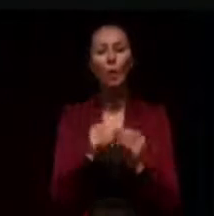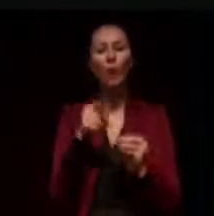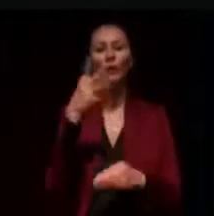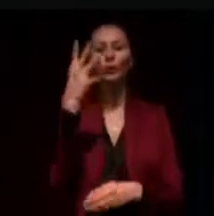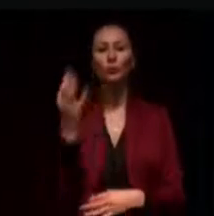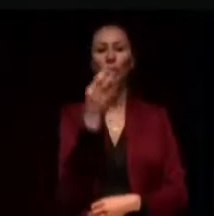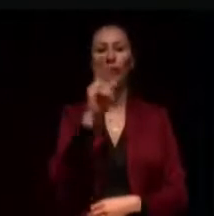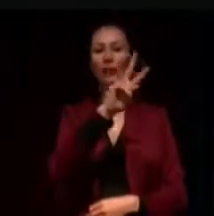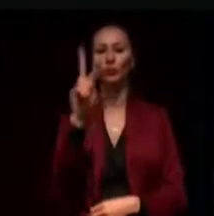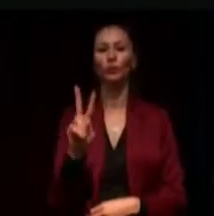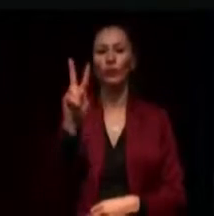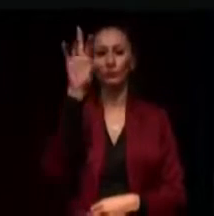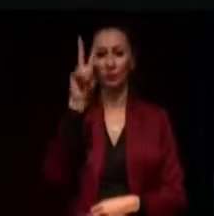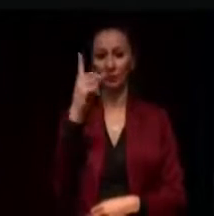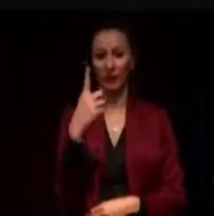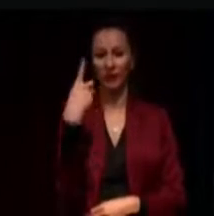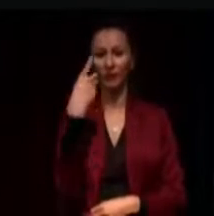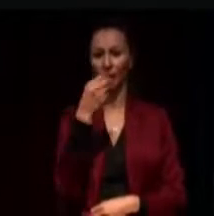da